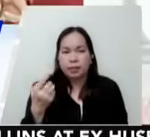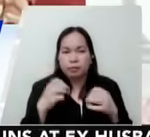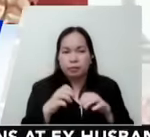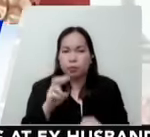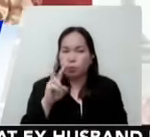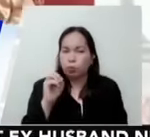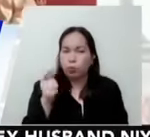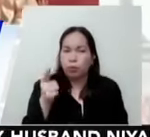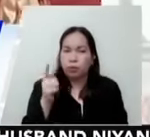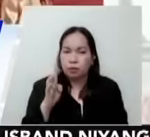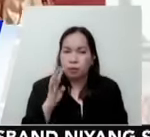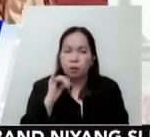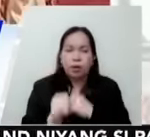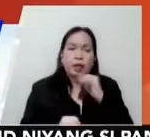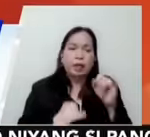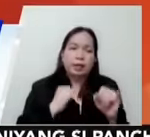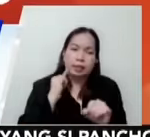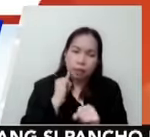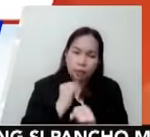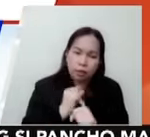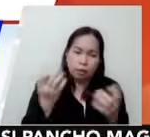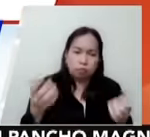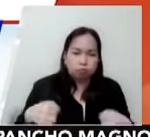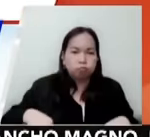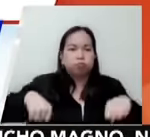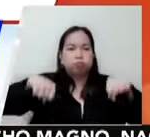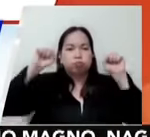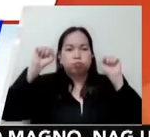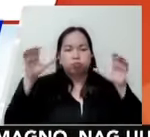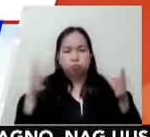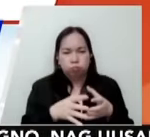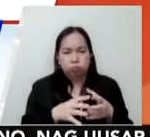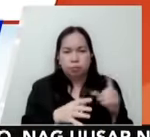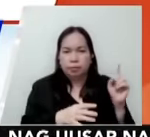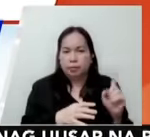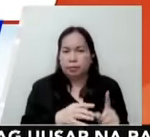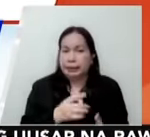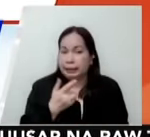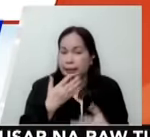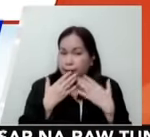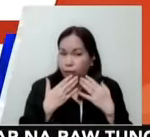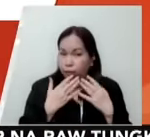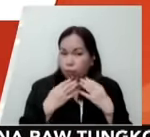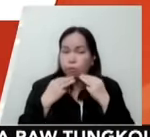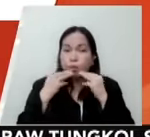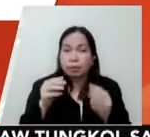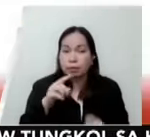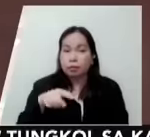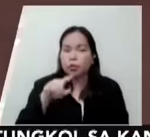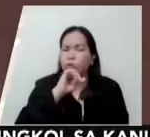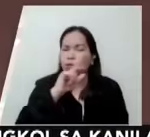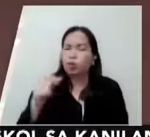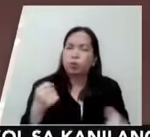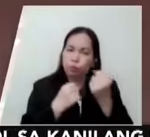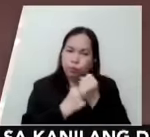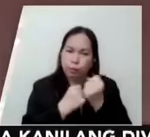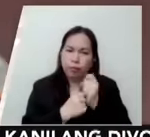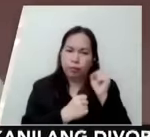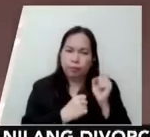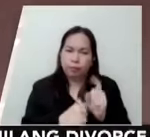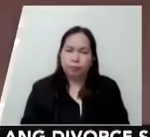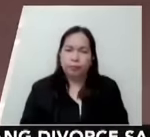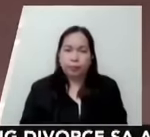Weightlifting Federation WF World Cup. Nagpasalamat si Elrin sa lahat ng mga sumuporta sa kanya.